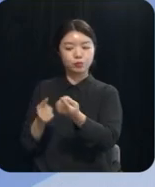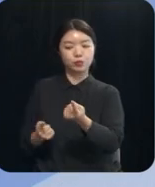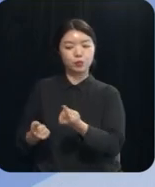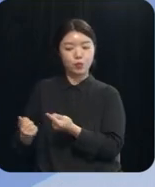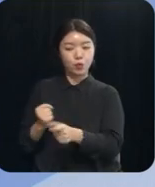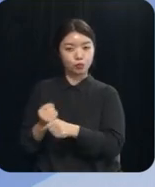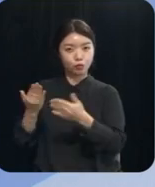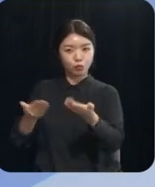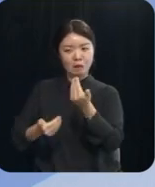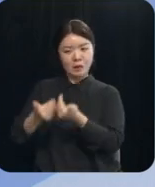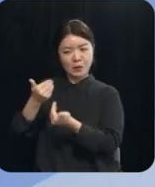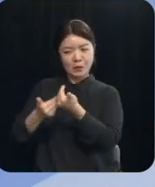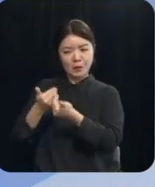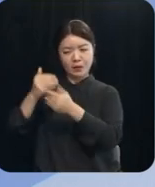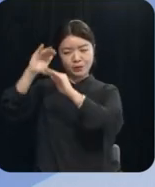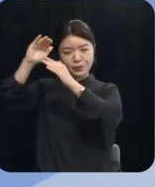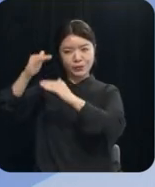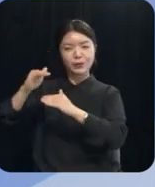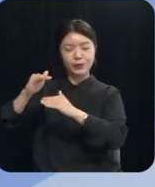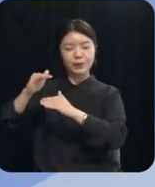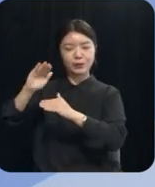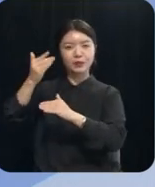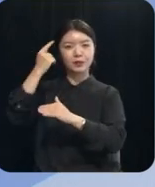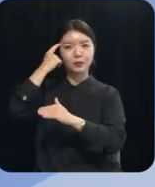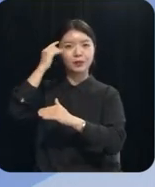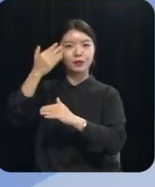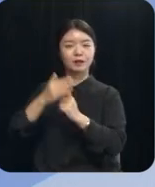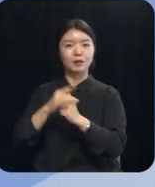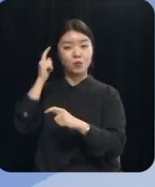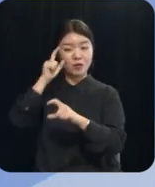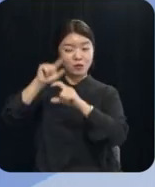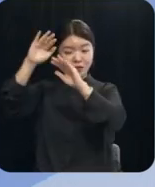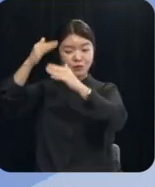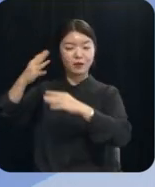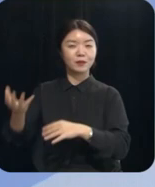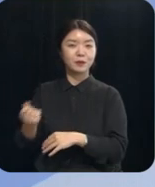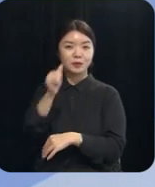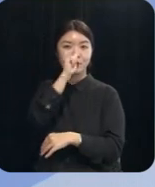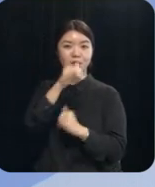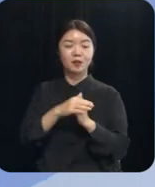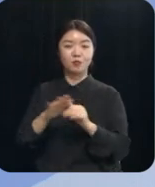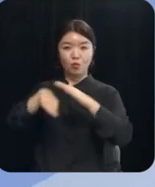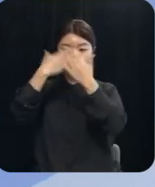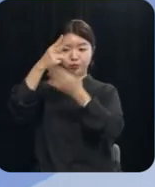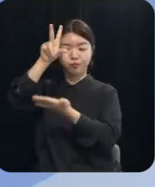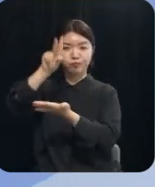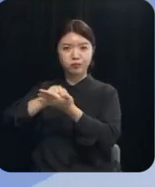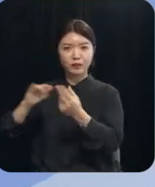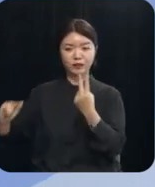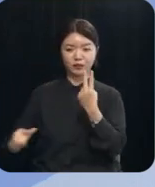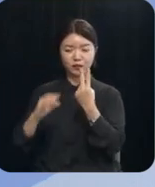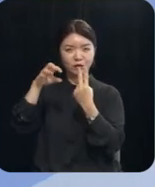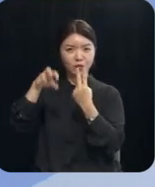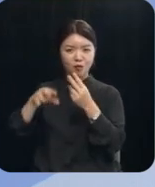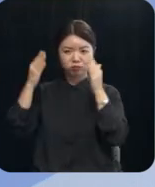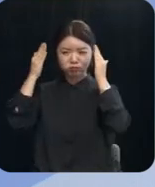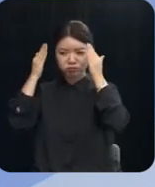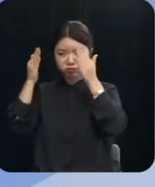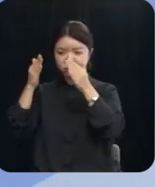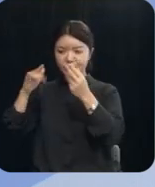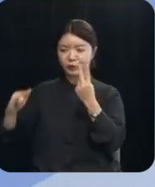조정하고 갈등하는 과정을 갖습니다. 모든 문제가 제2공항으로 귀결되어지고